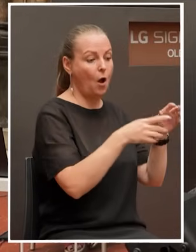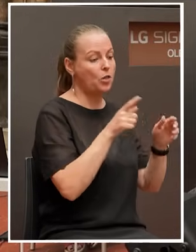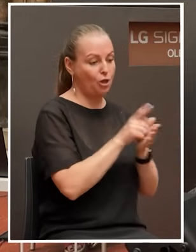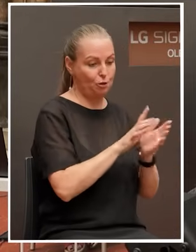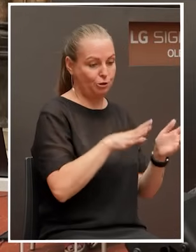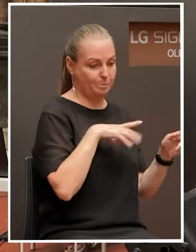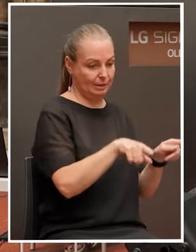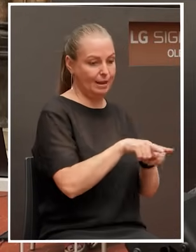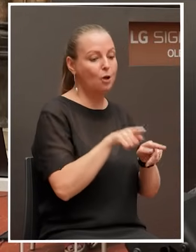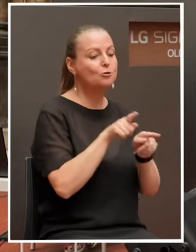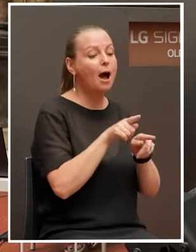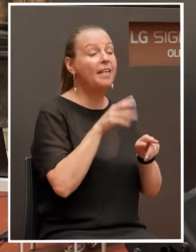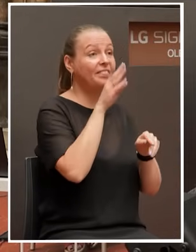параллельны.